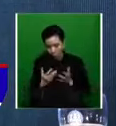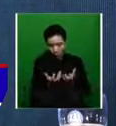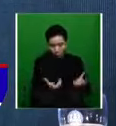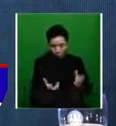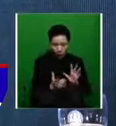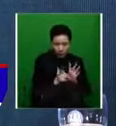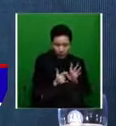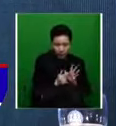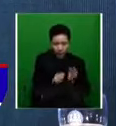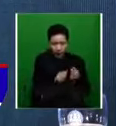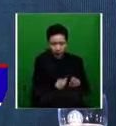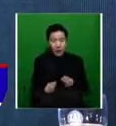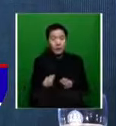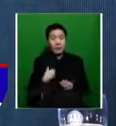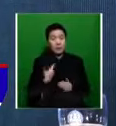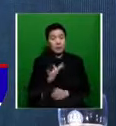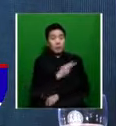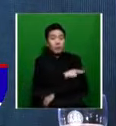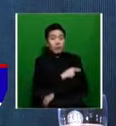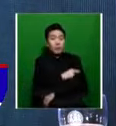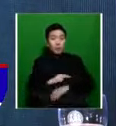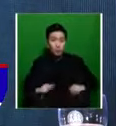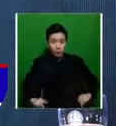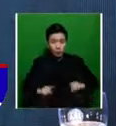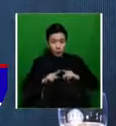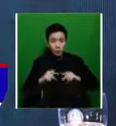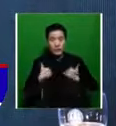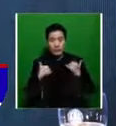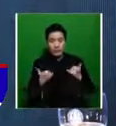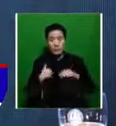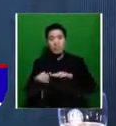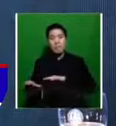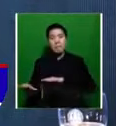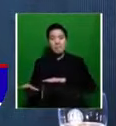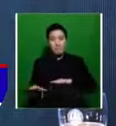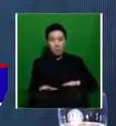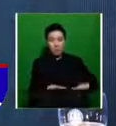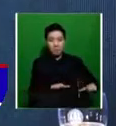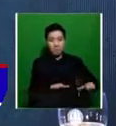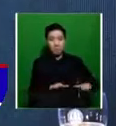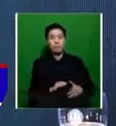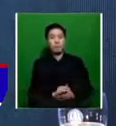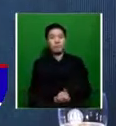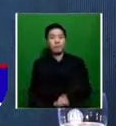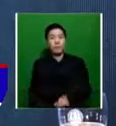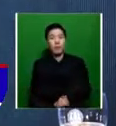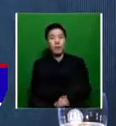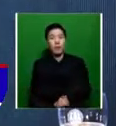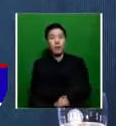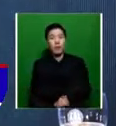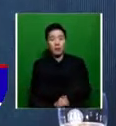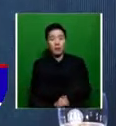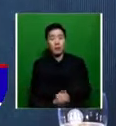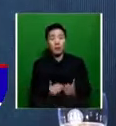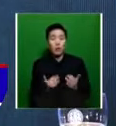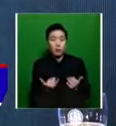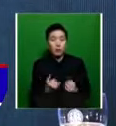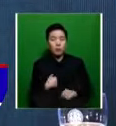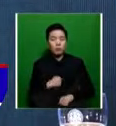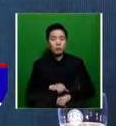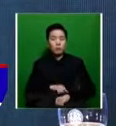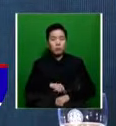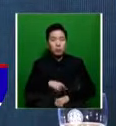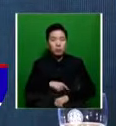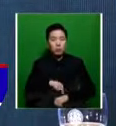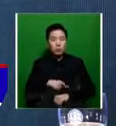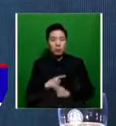กยาเรามีความพร้อมสำหรับสถานการณ์นะครับตลอดเวลาณนะปัจจุบันนี้เวลาผ่านไปประม